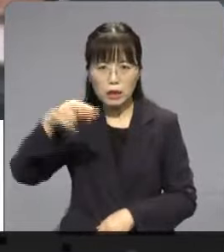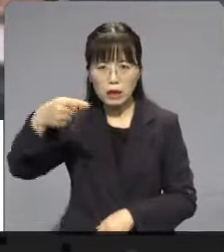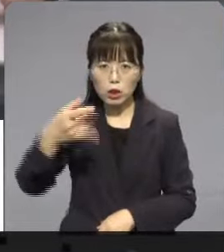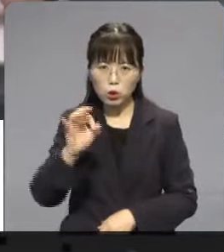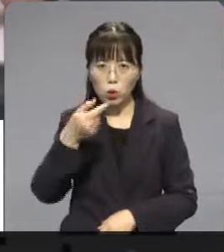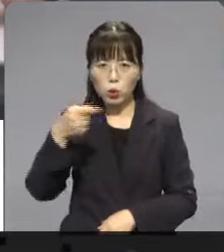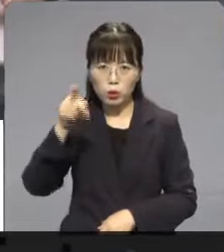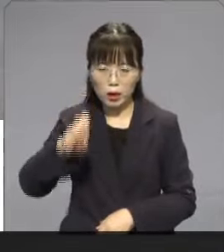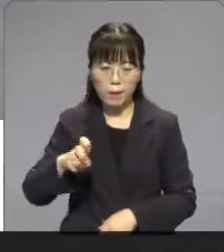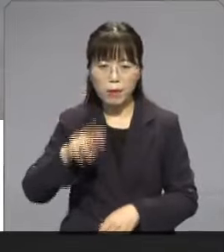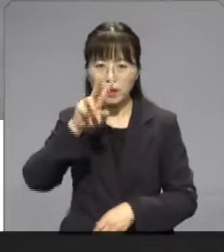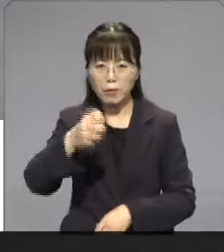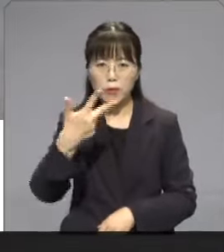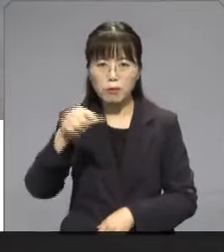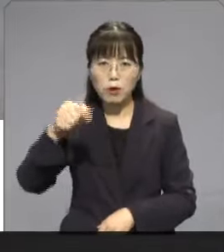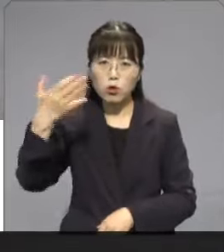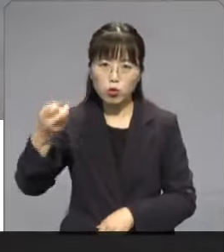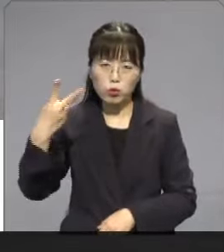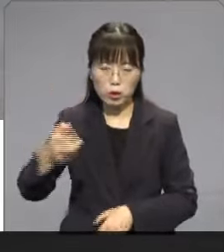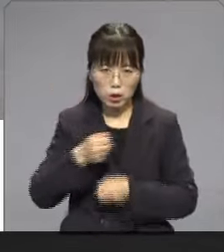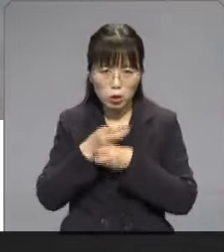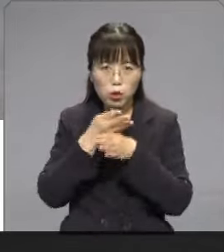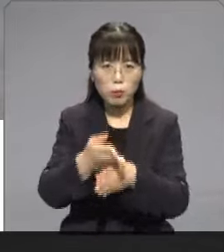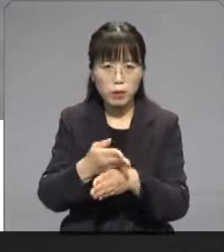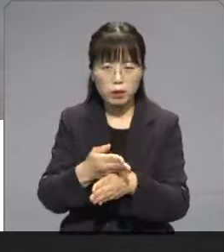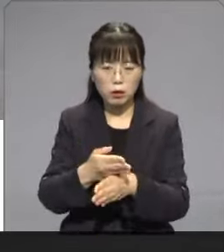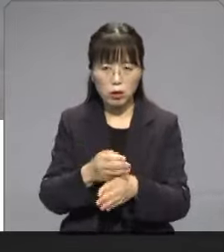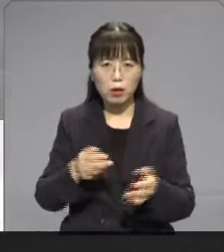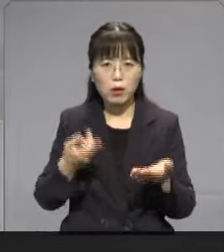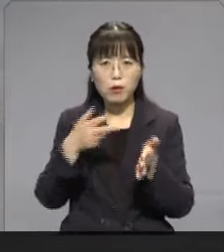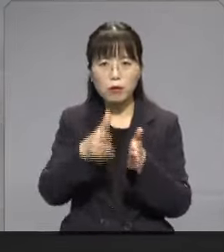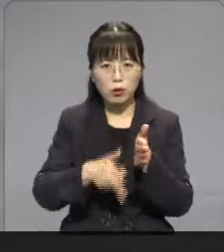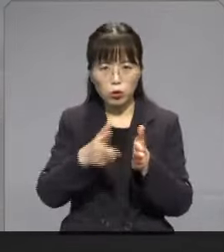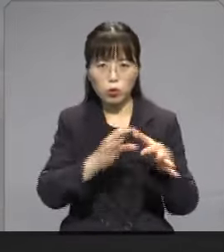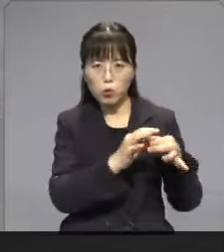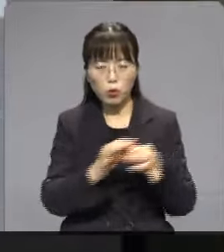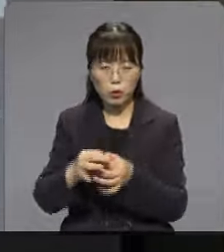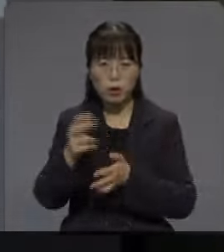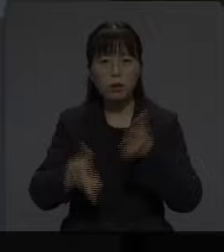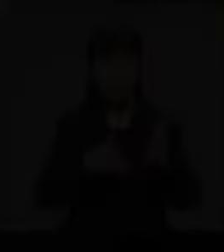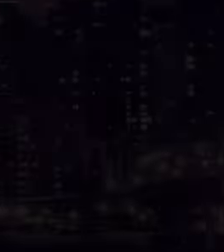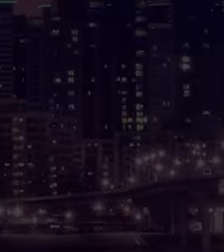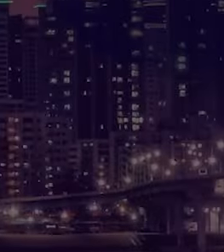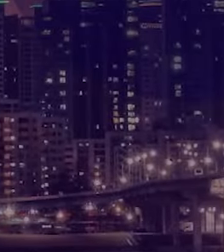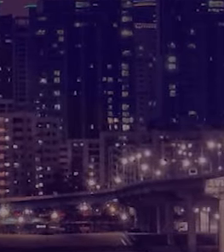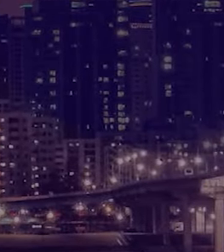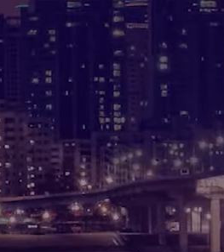사까지 37.97 km 복선 철도로 잇는 사업입니다